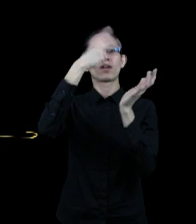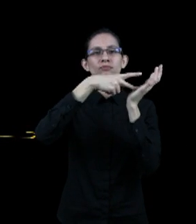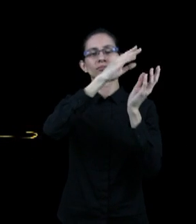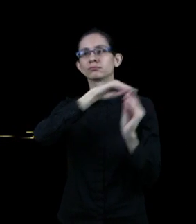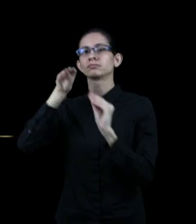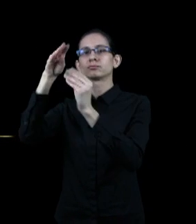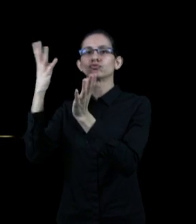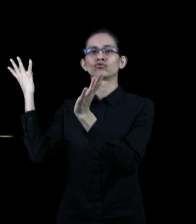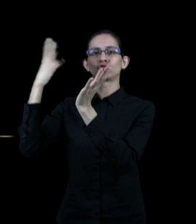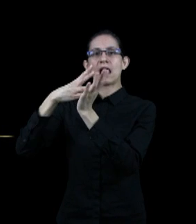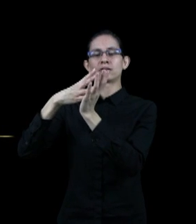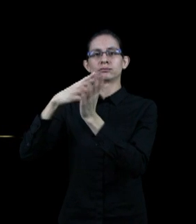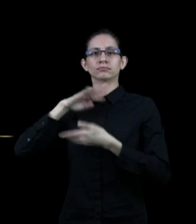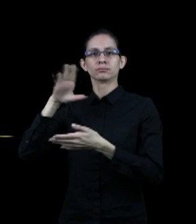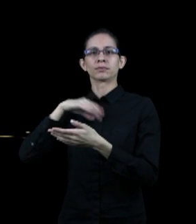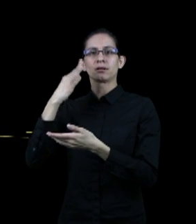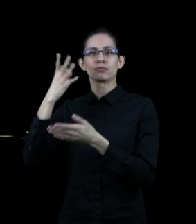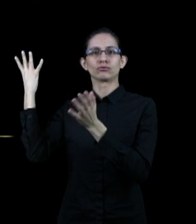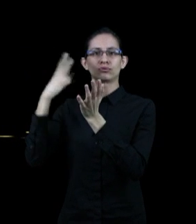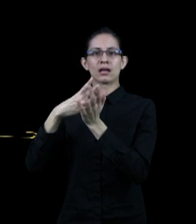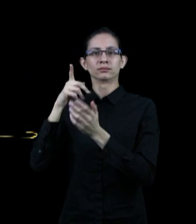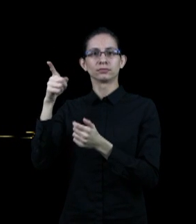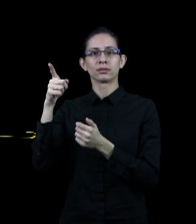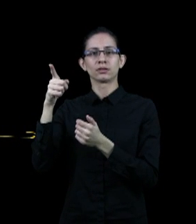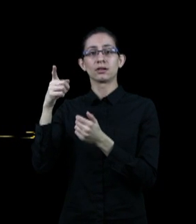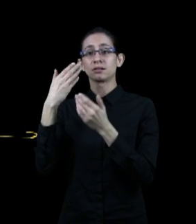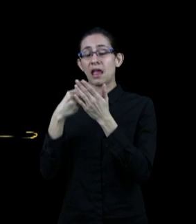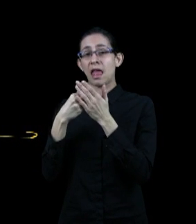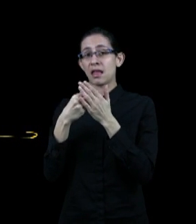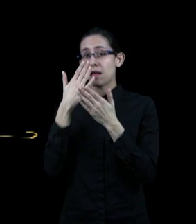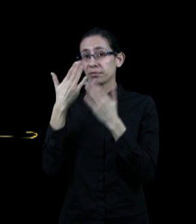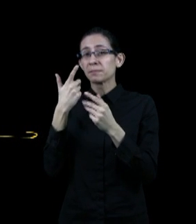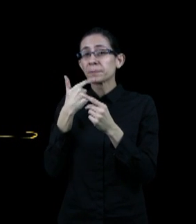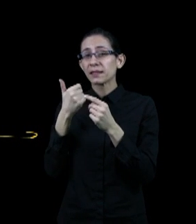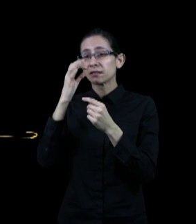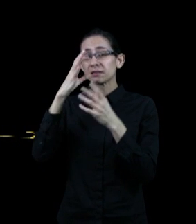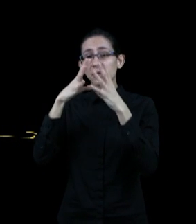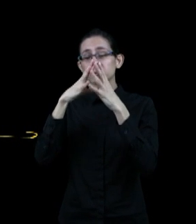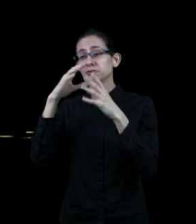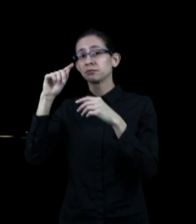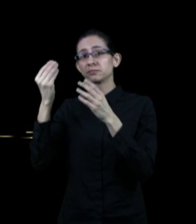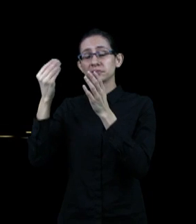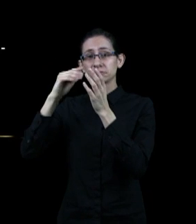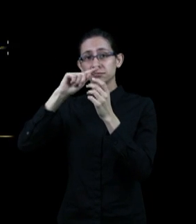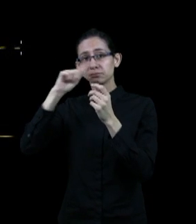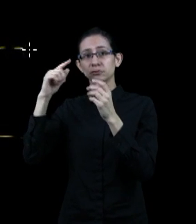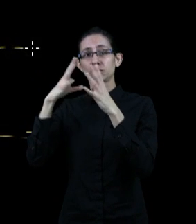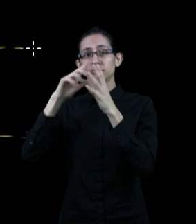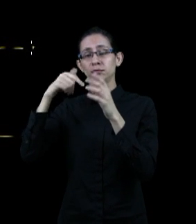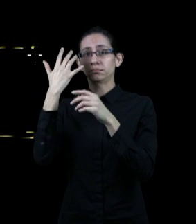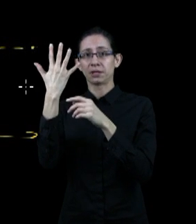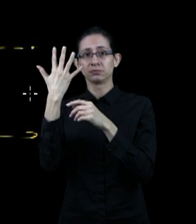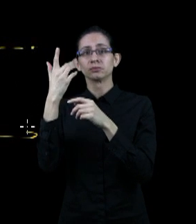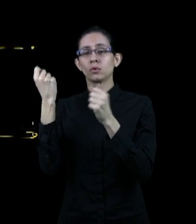wzrośnie do 4000. Przy wzroście ceny o zaledwie 5 centów, wielkość podaży wzrośnie aż do